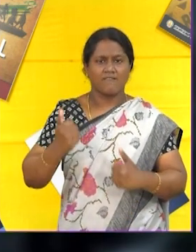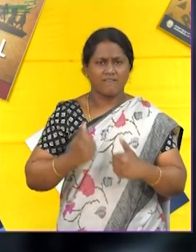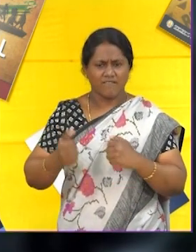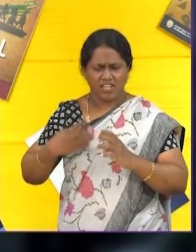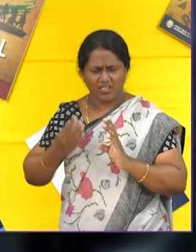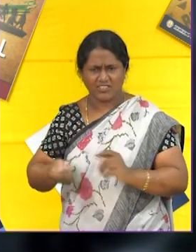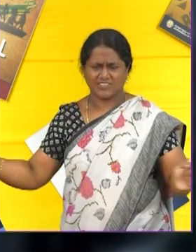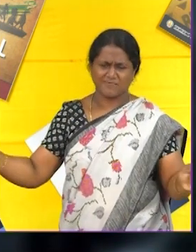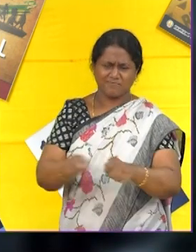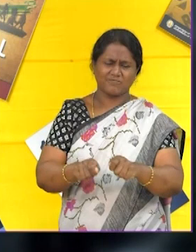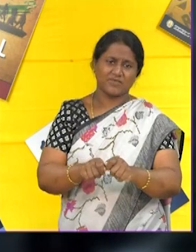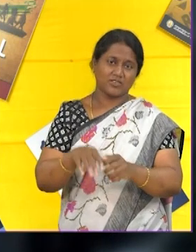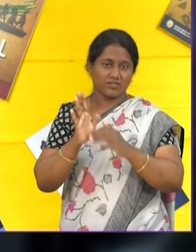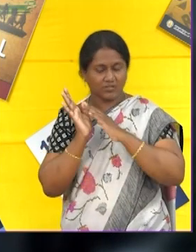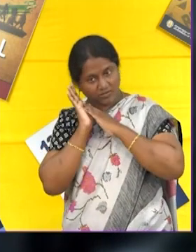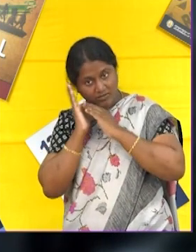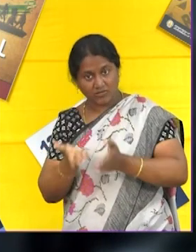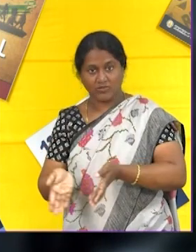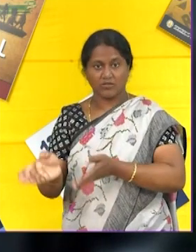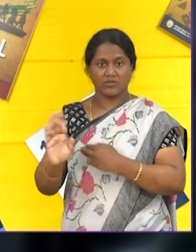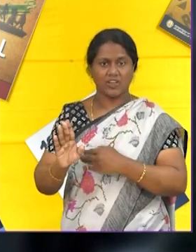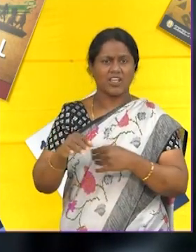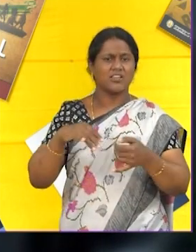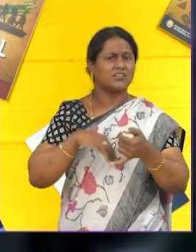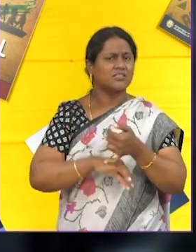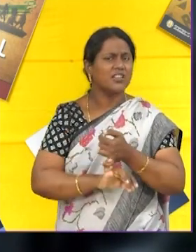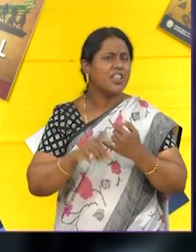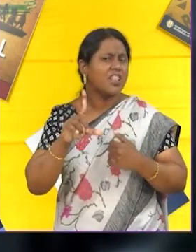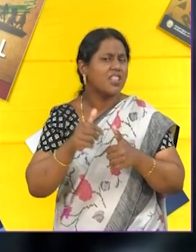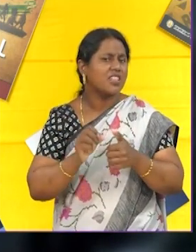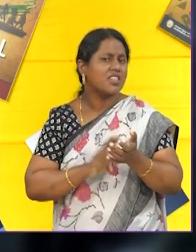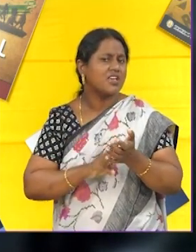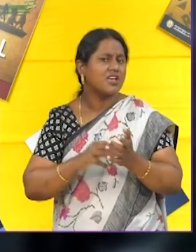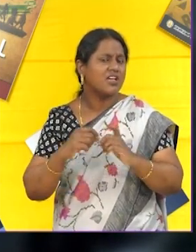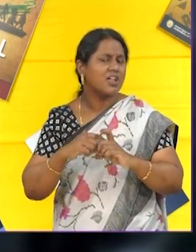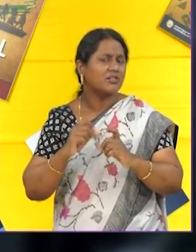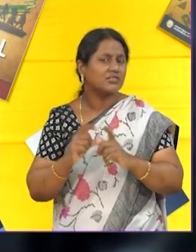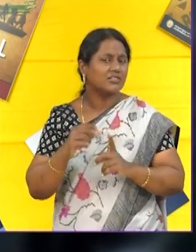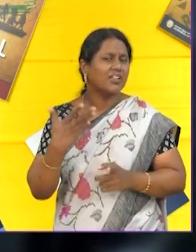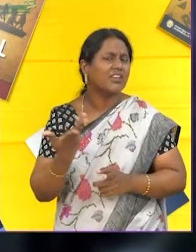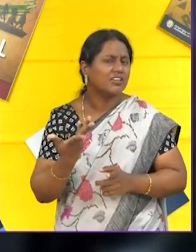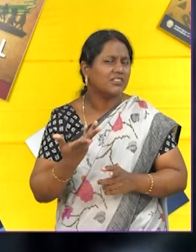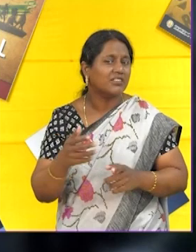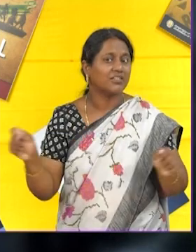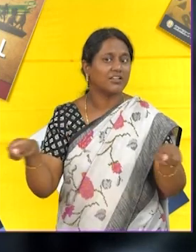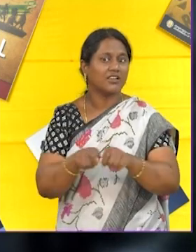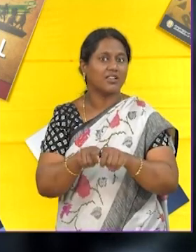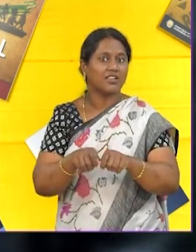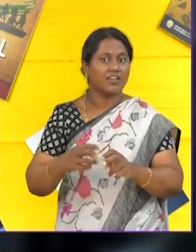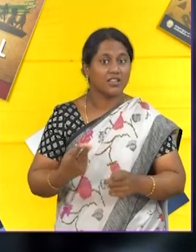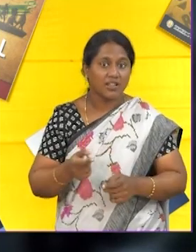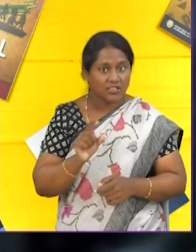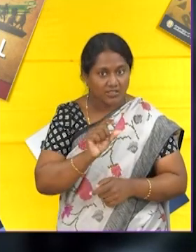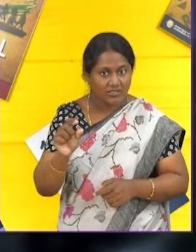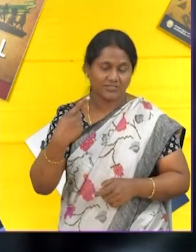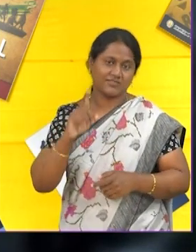ரூம்குள்ளே போயிட்டு slammed the door. Now tell me the meaning for the word slammed. At least in Tamil, சட்டுன்னு அடைக்கிறது. ஓகேயா? Yes,